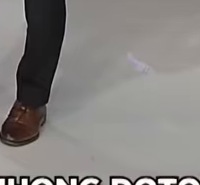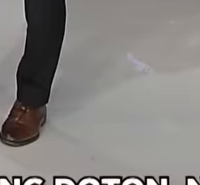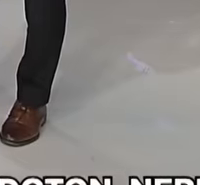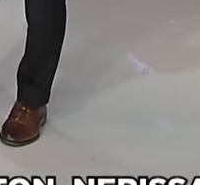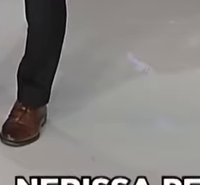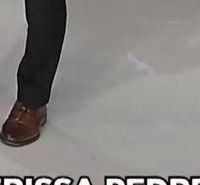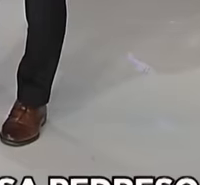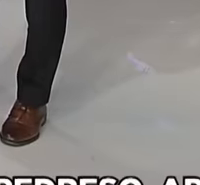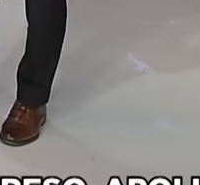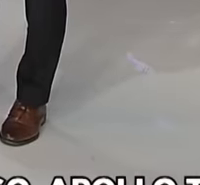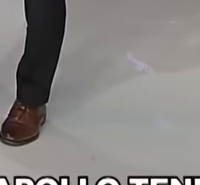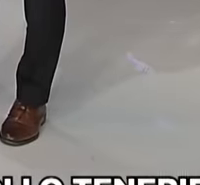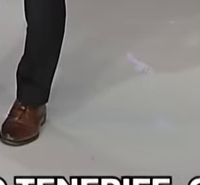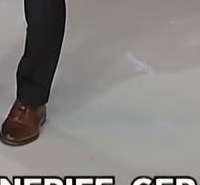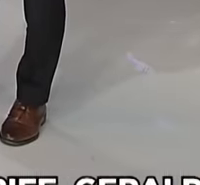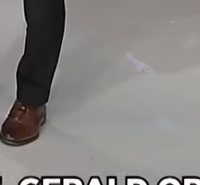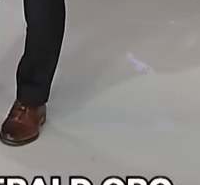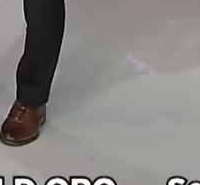Yung